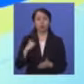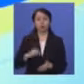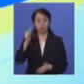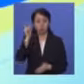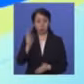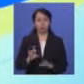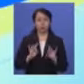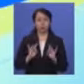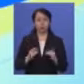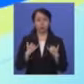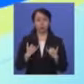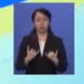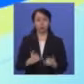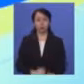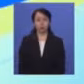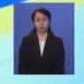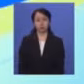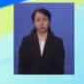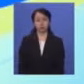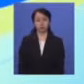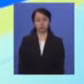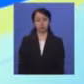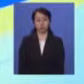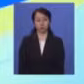ожидает учеников в этом году, расскажет Тамерлан Тлеубаев.